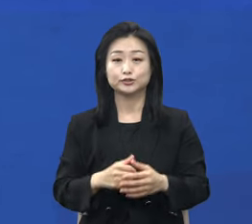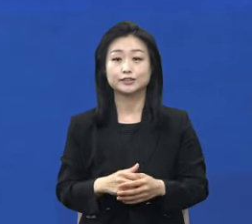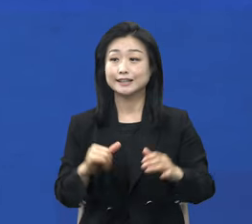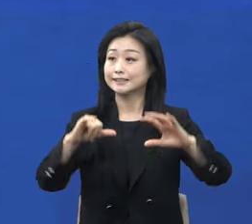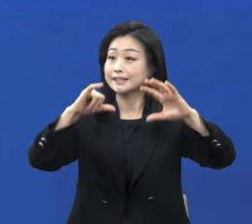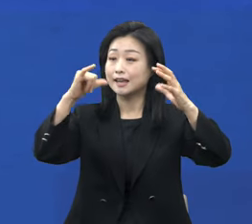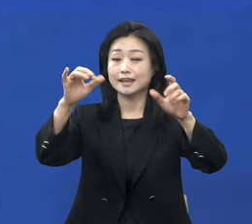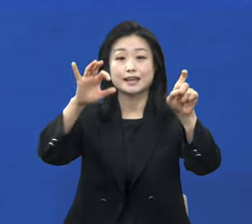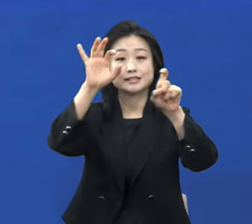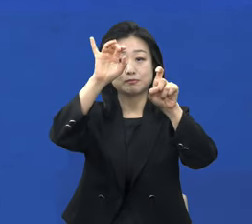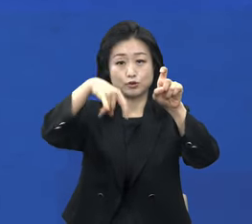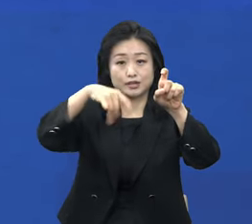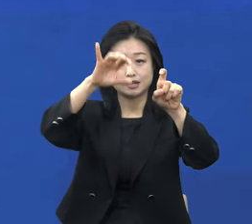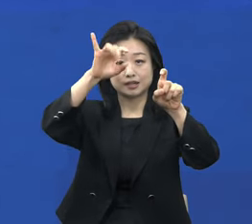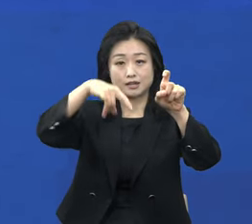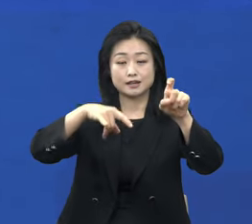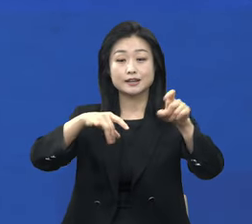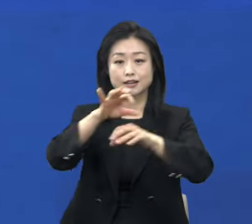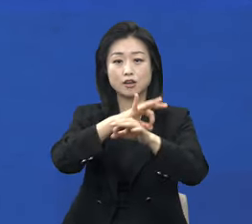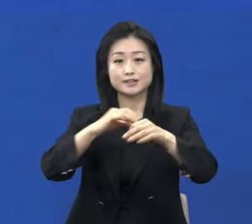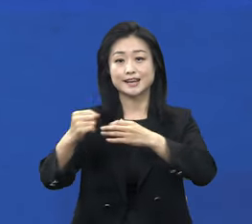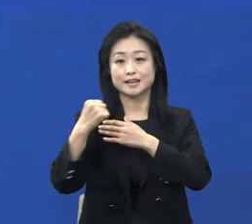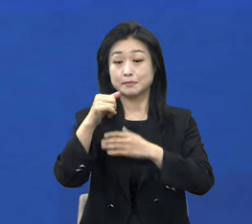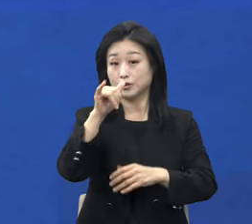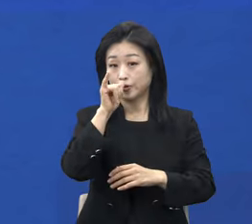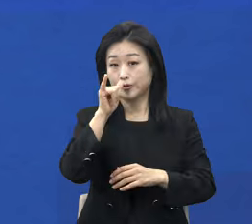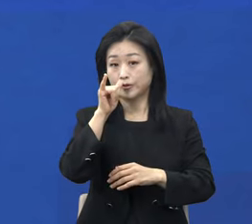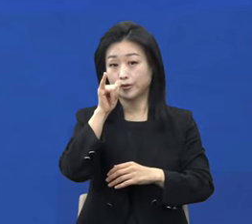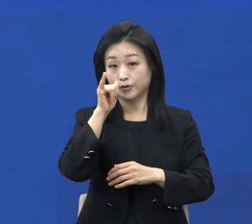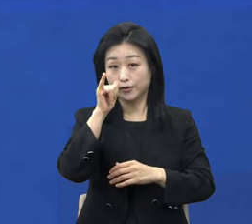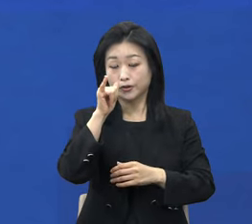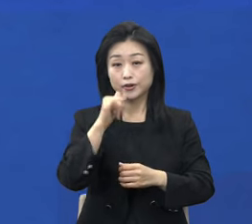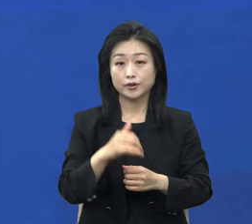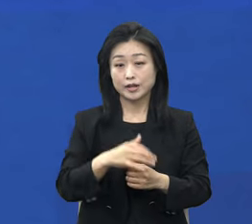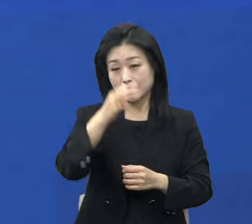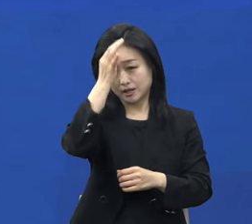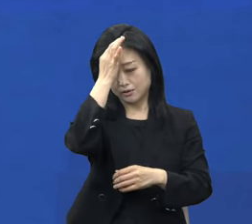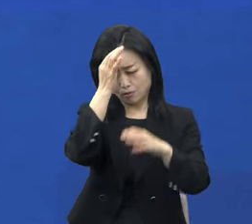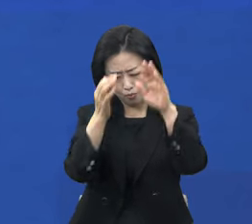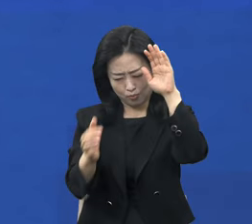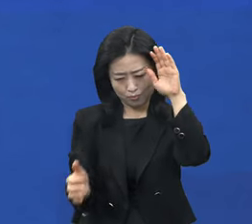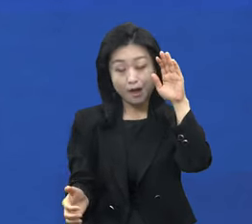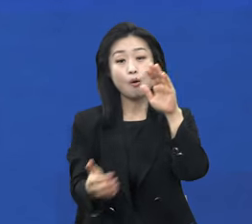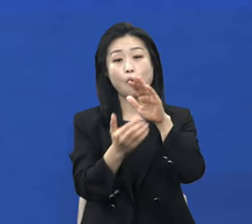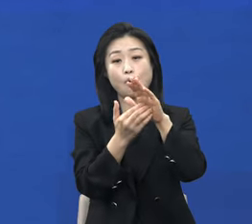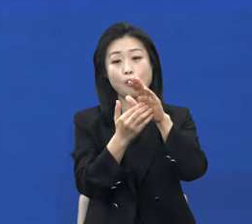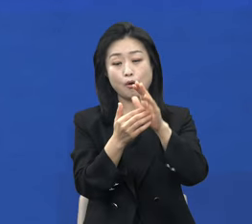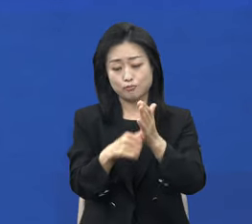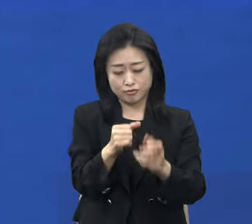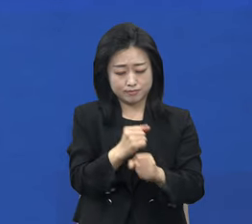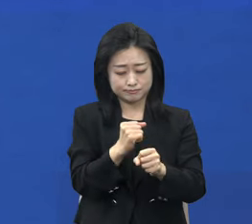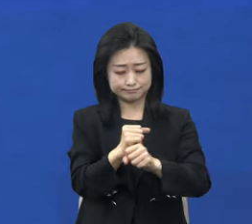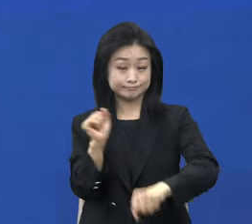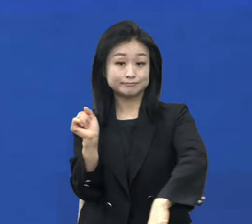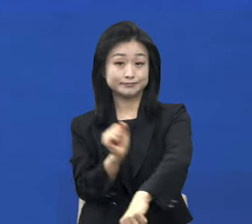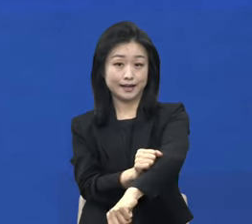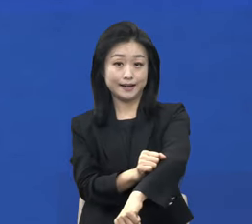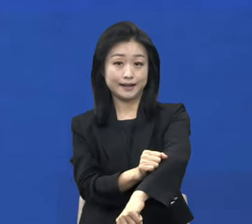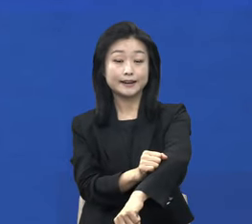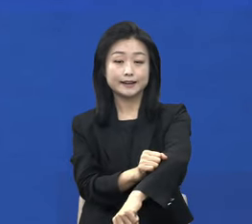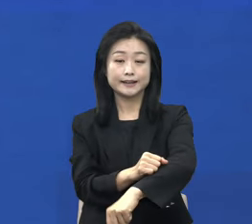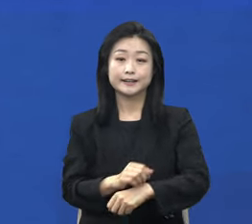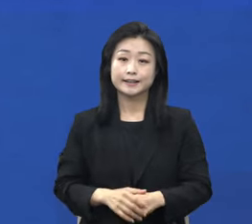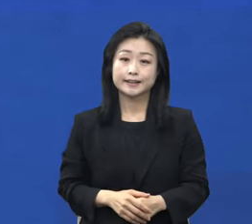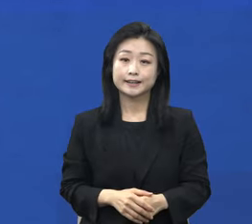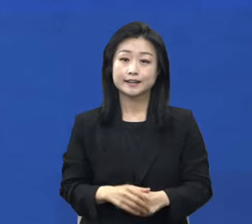세계 12위의 경제대국입니다. 그러면 고도의 기술과 높은 생산력이 있습니다. 그러면